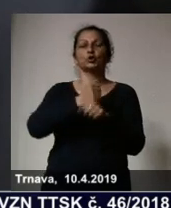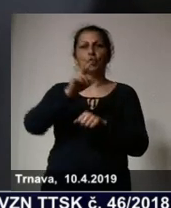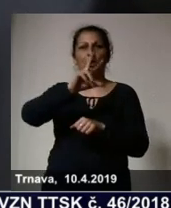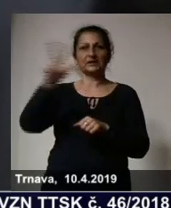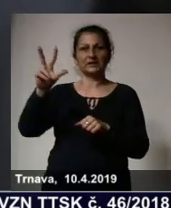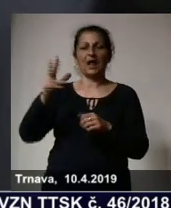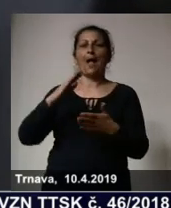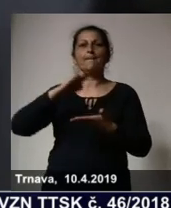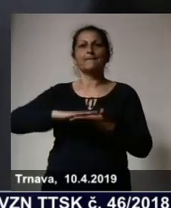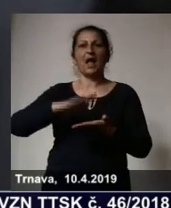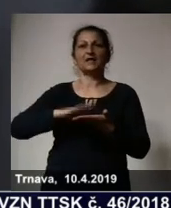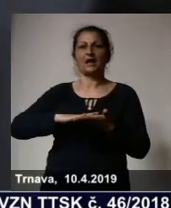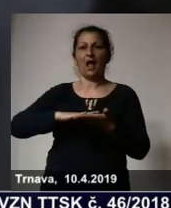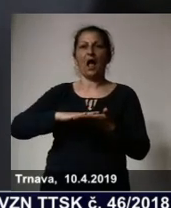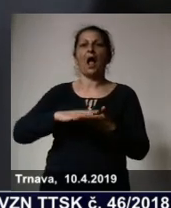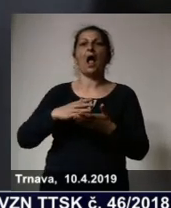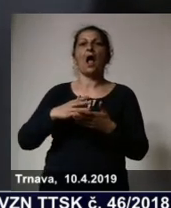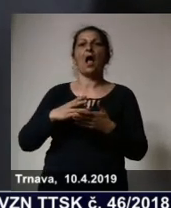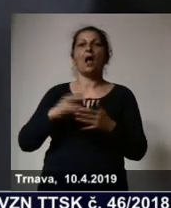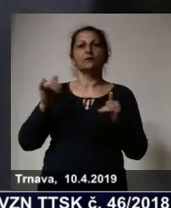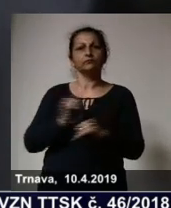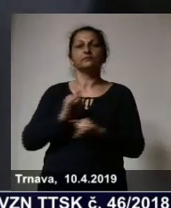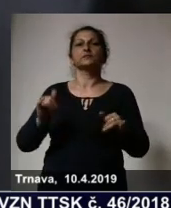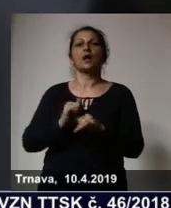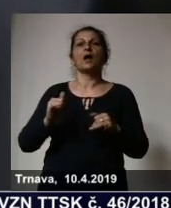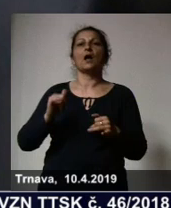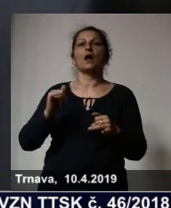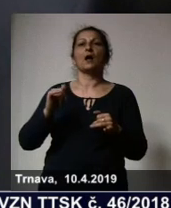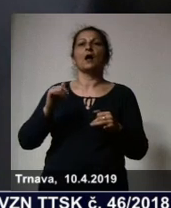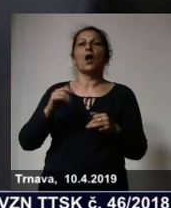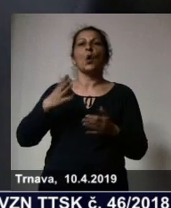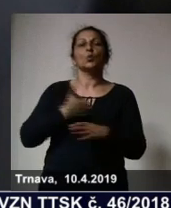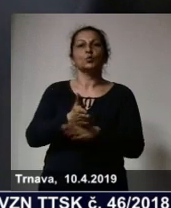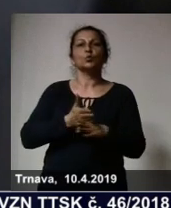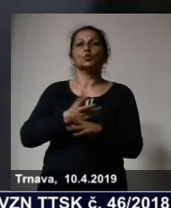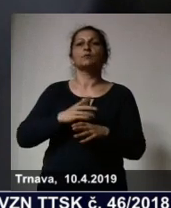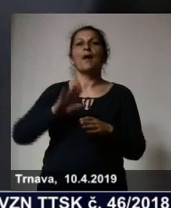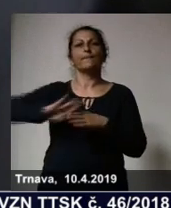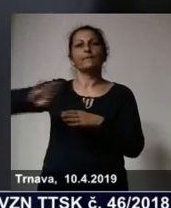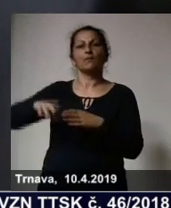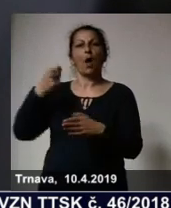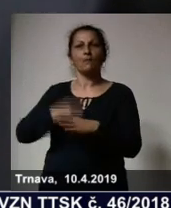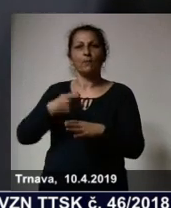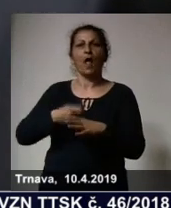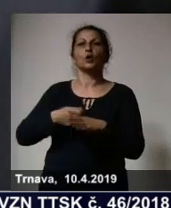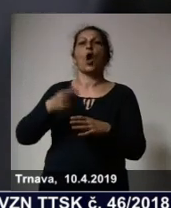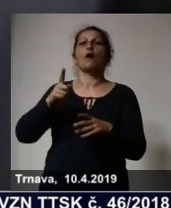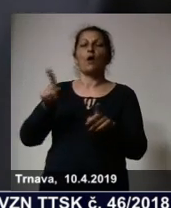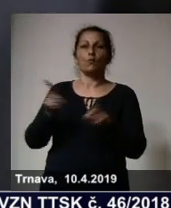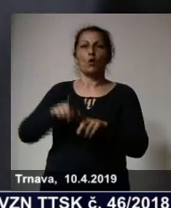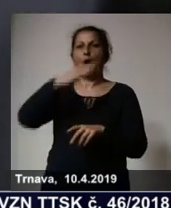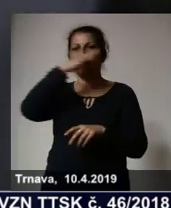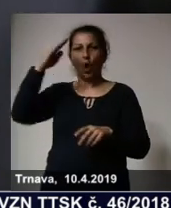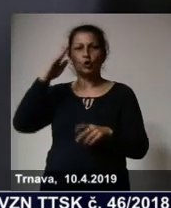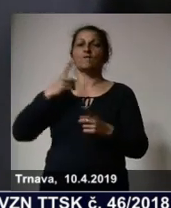materiálov potrebných pre realizáciu projektu čiarku na zabezpečenie služieb okrem poplatkov za telefóny a poštovné a dopravy, takže tie služby sú